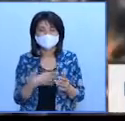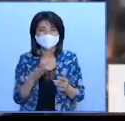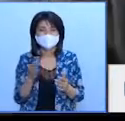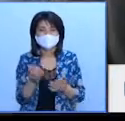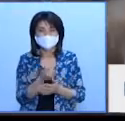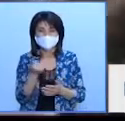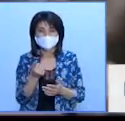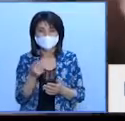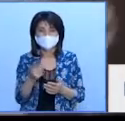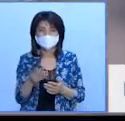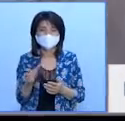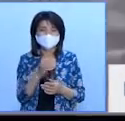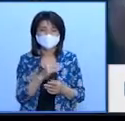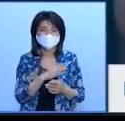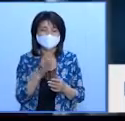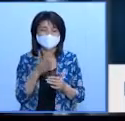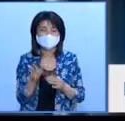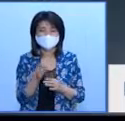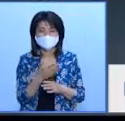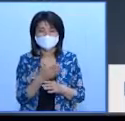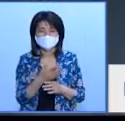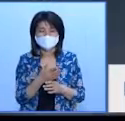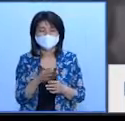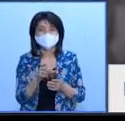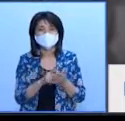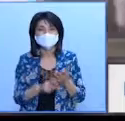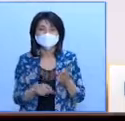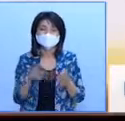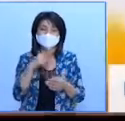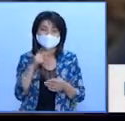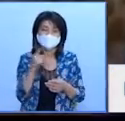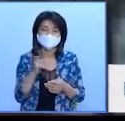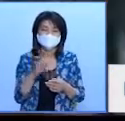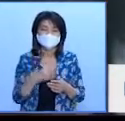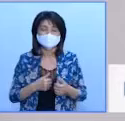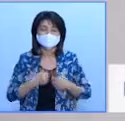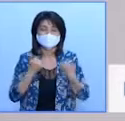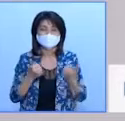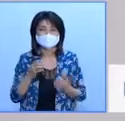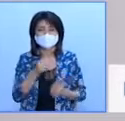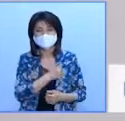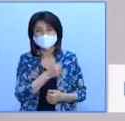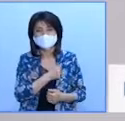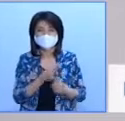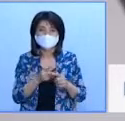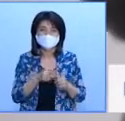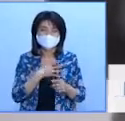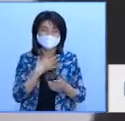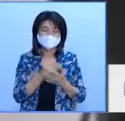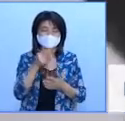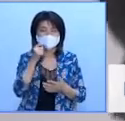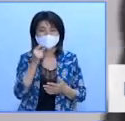они делили на 100 частей один хлеб. В стихотворении говорится об отважных солдатах, которые своим мужеством показывают